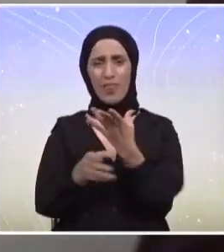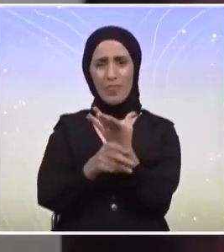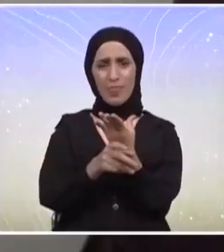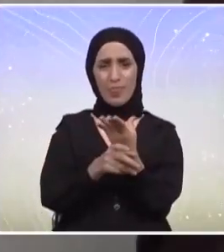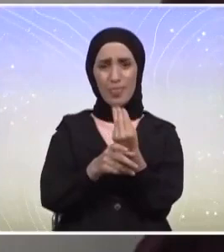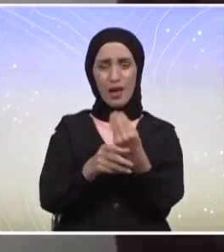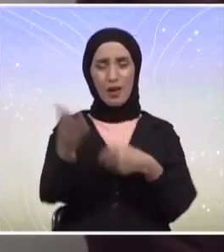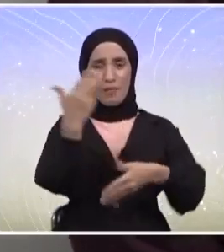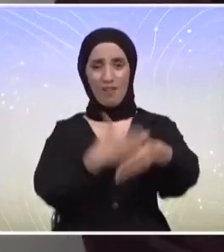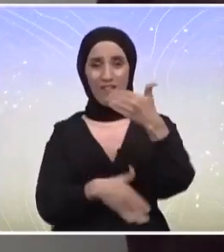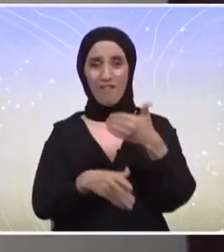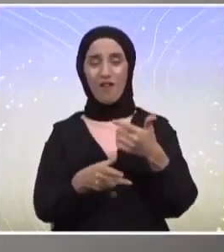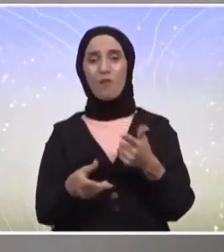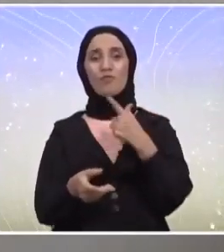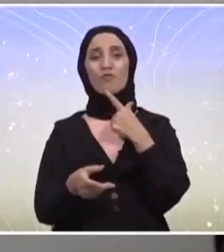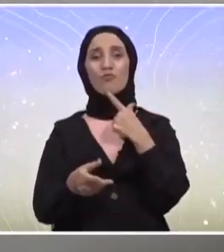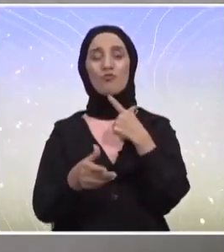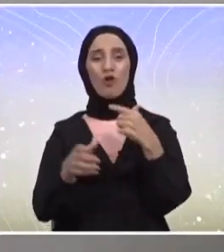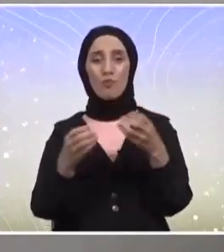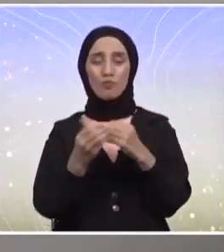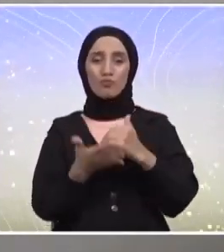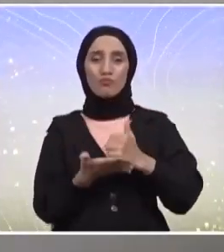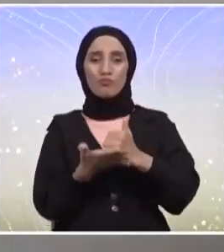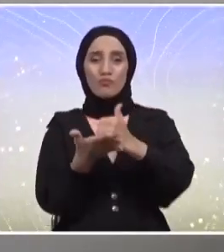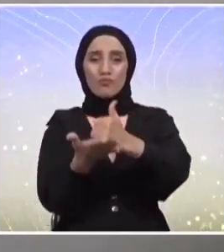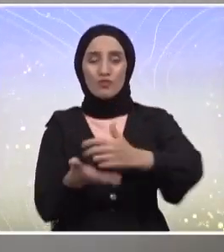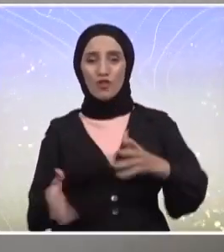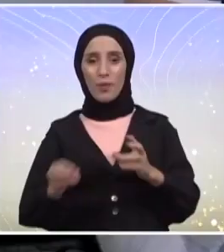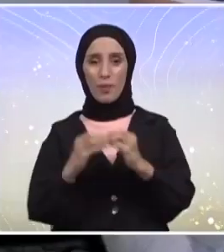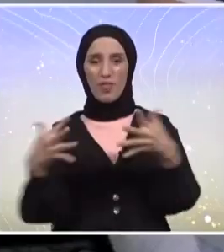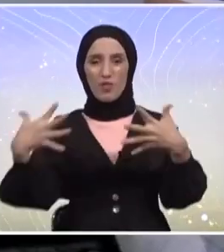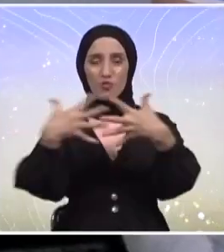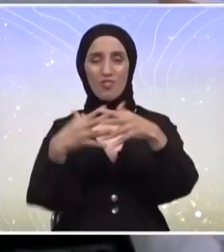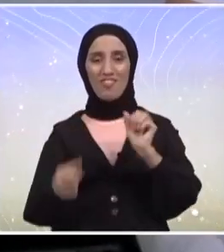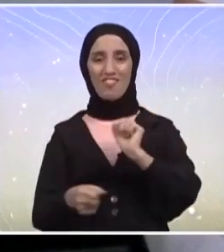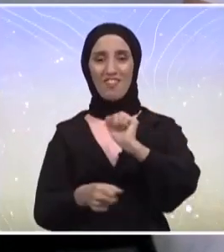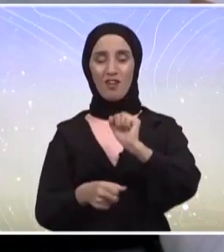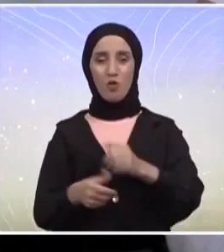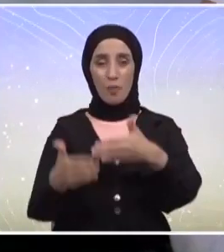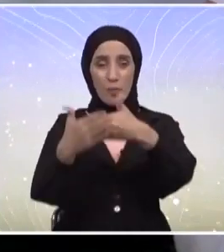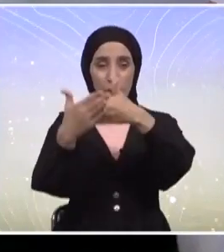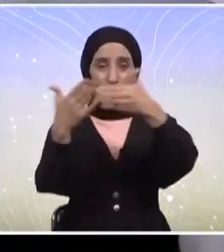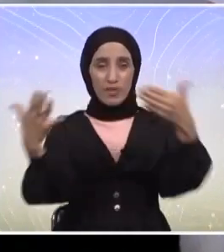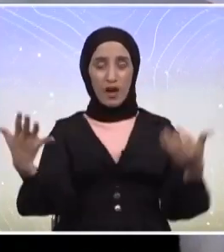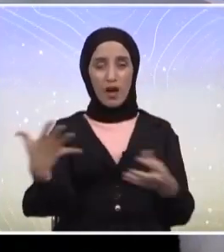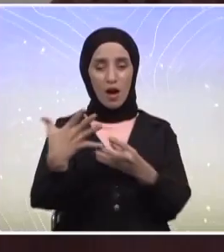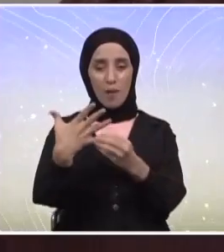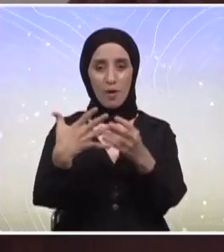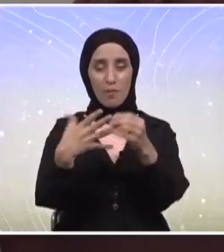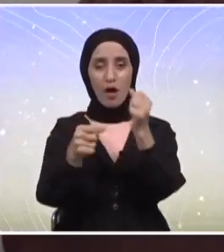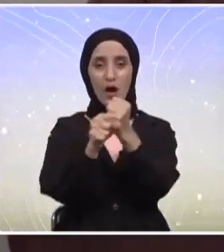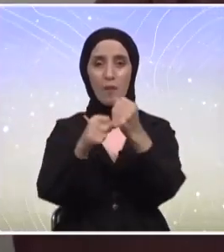نجاة له ولمن حوله. وقد قدم فكرة عن البداية التي جعلته يختار الرسم